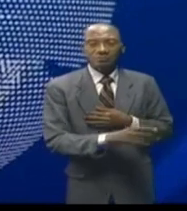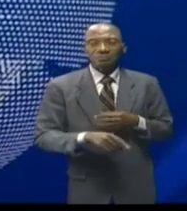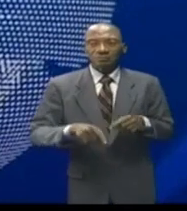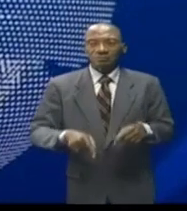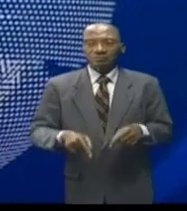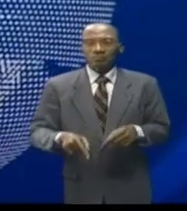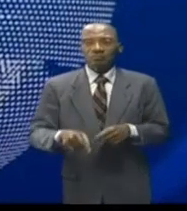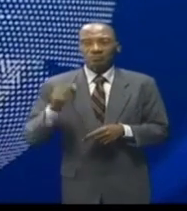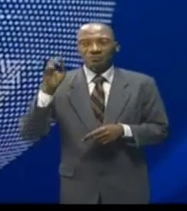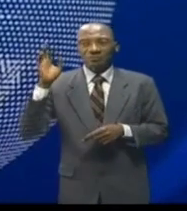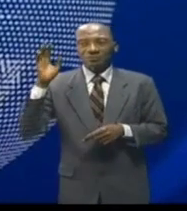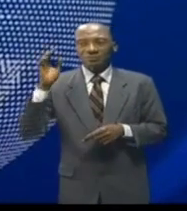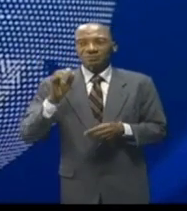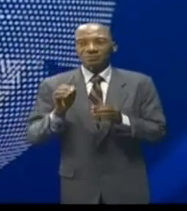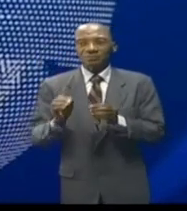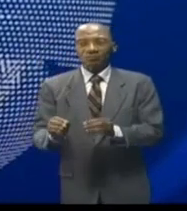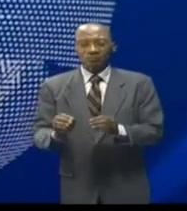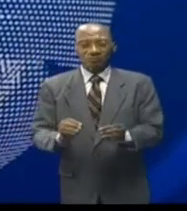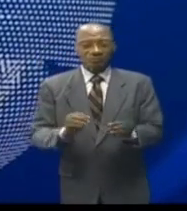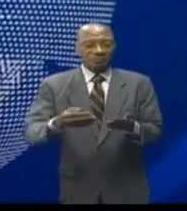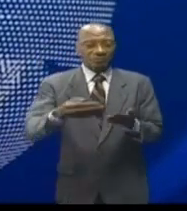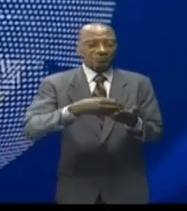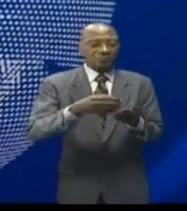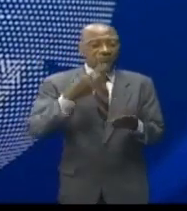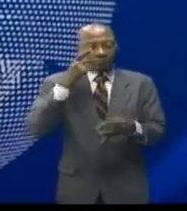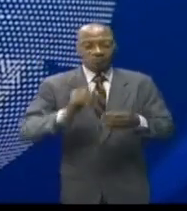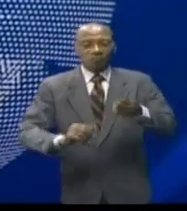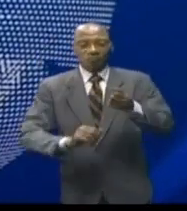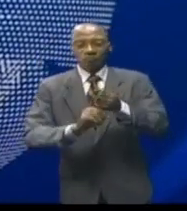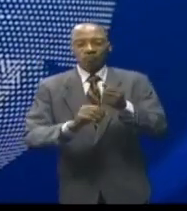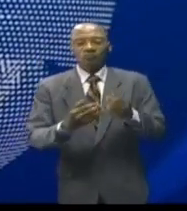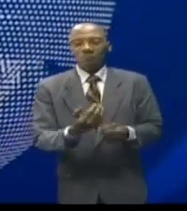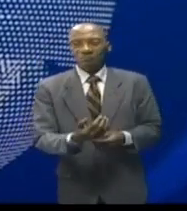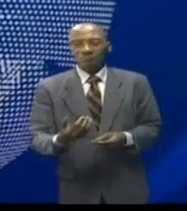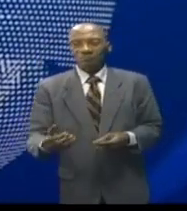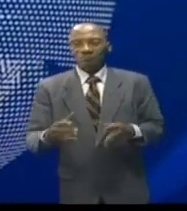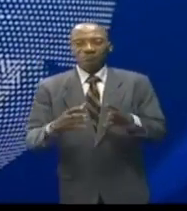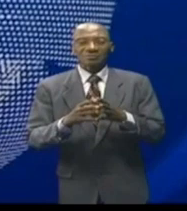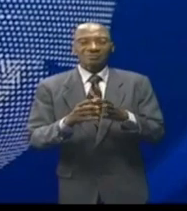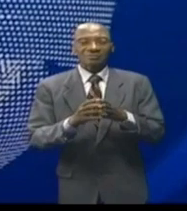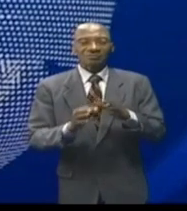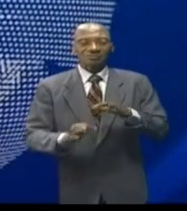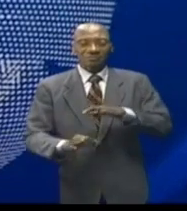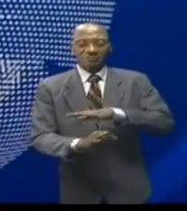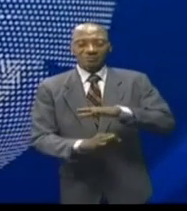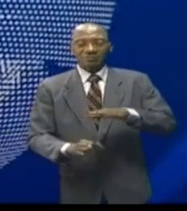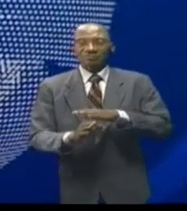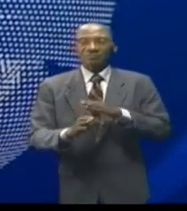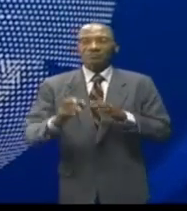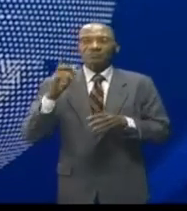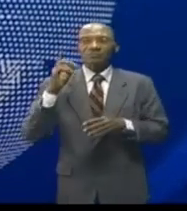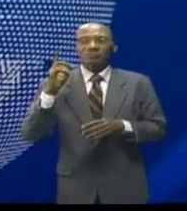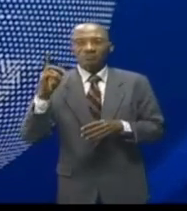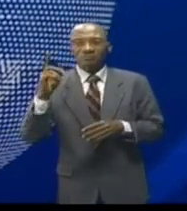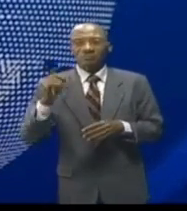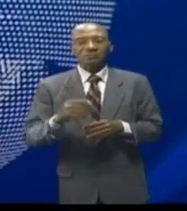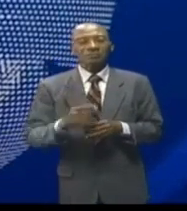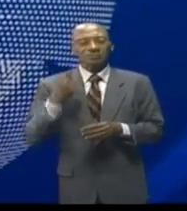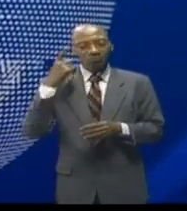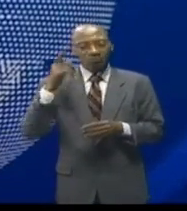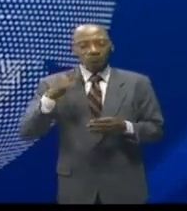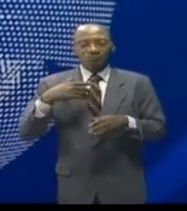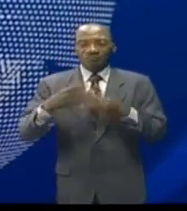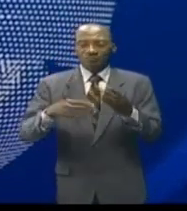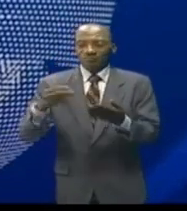aux enfants atteints du cancer a été organisé par la Fondation Noah une occasion pour faire la collecte de